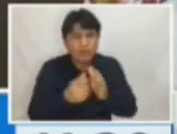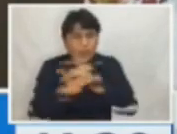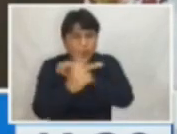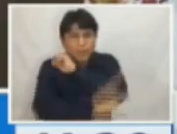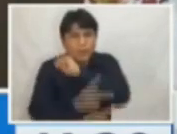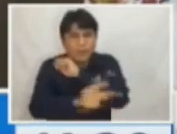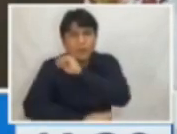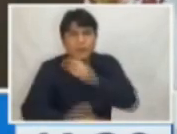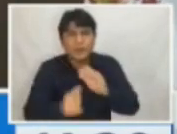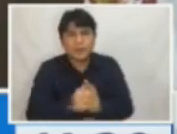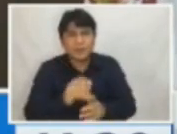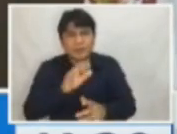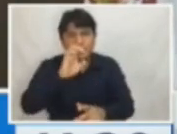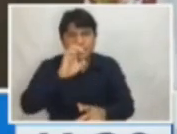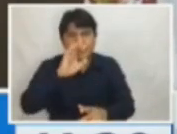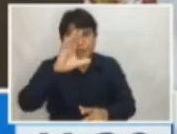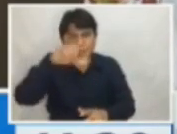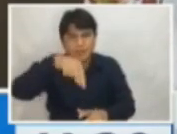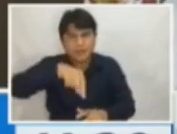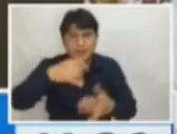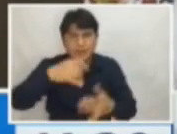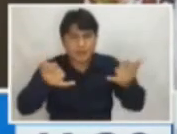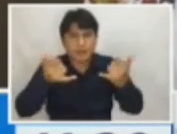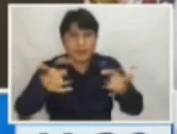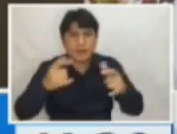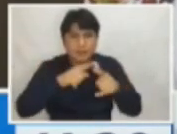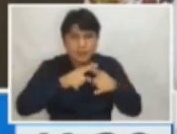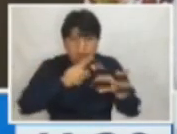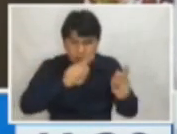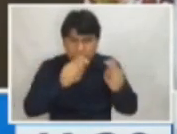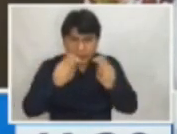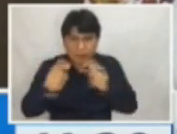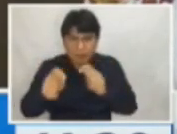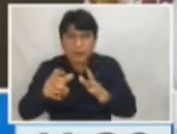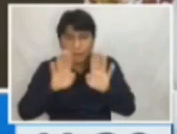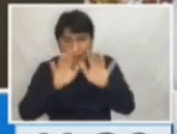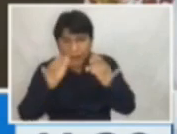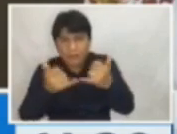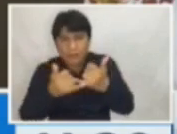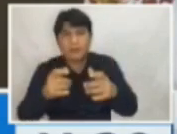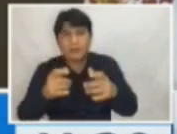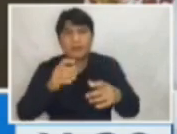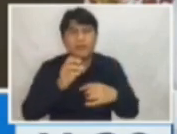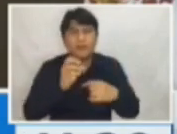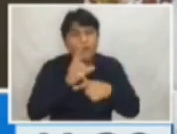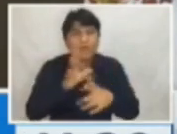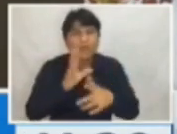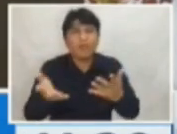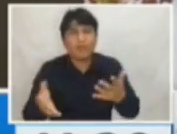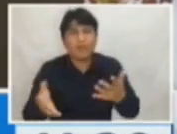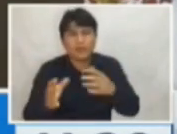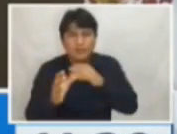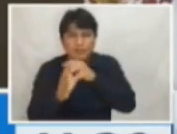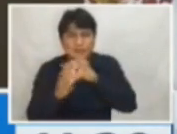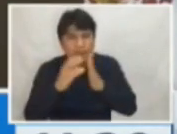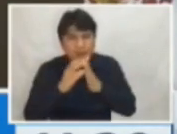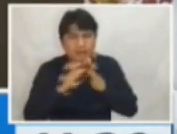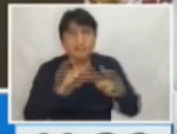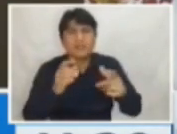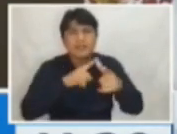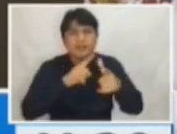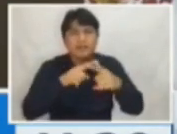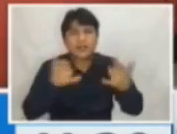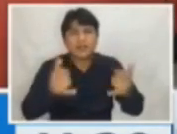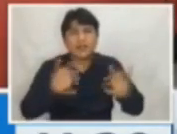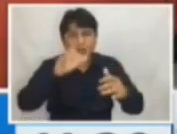no? Intindihin natin yung sitwasyon ng ating mga kababayan para man makatulong tayo sa kanila. Concern naman mula